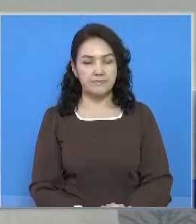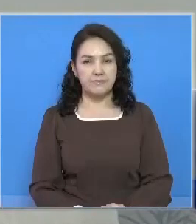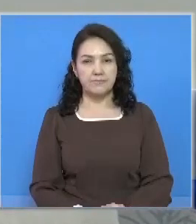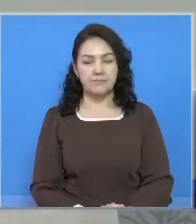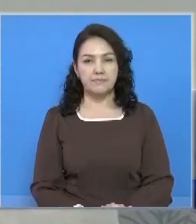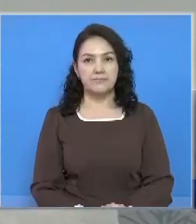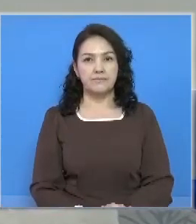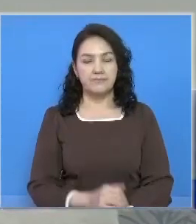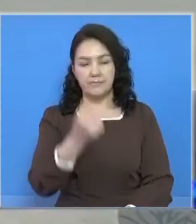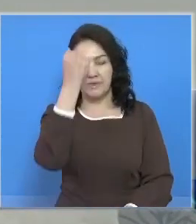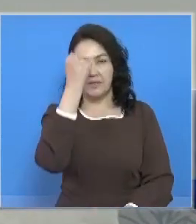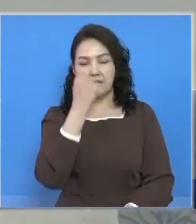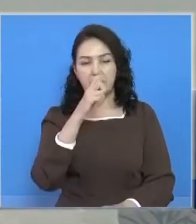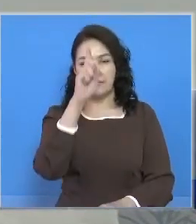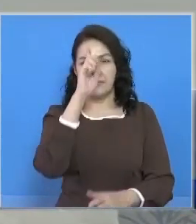Алла разы болсын.